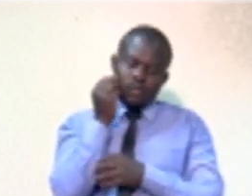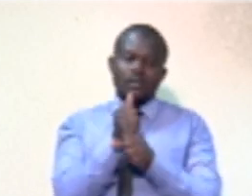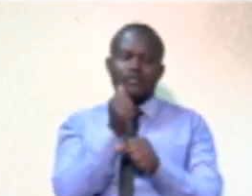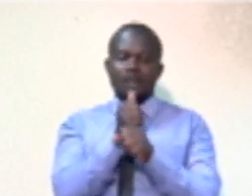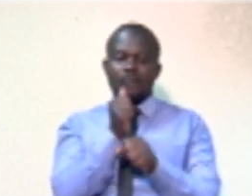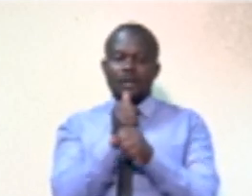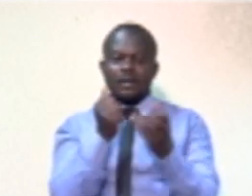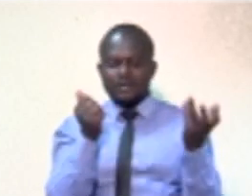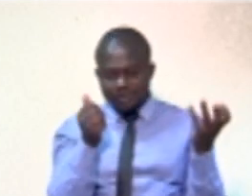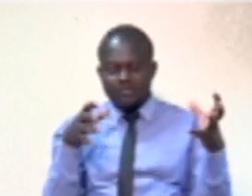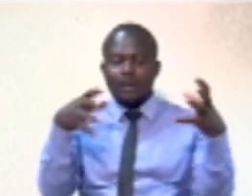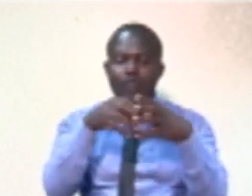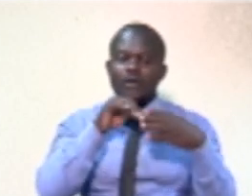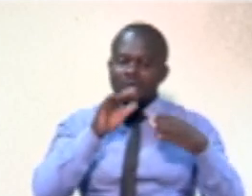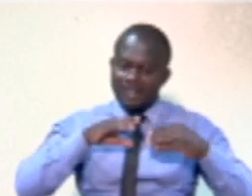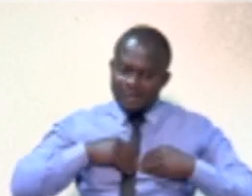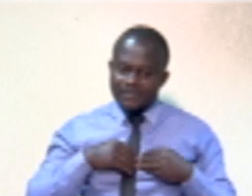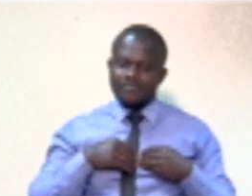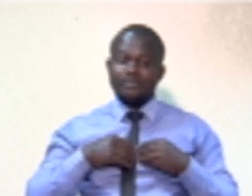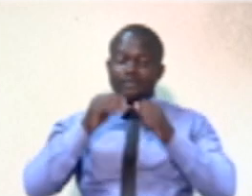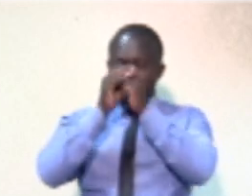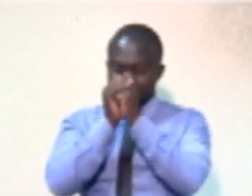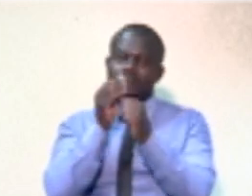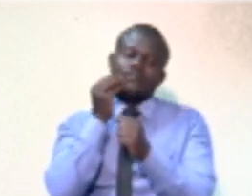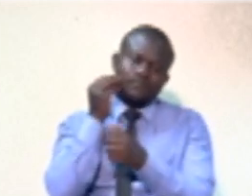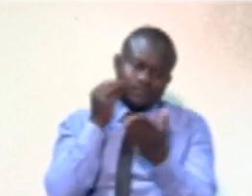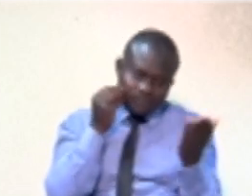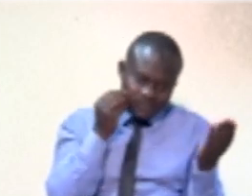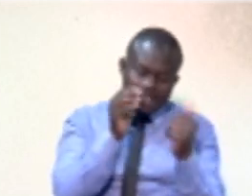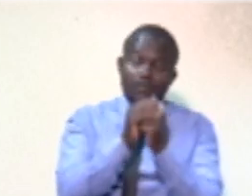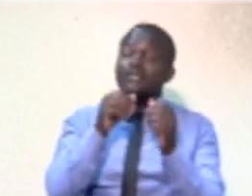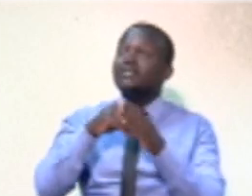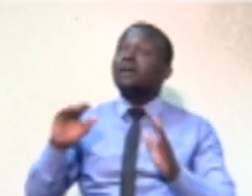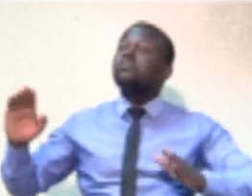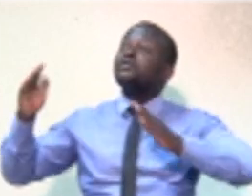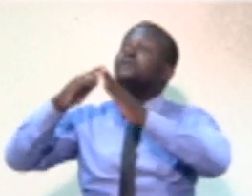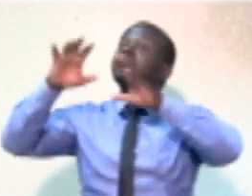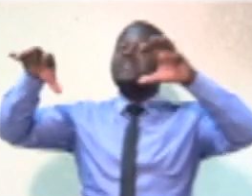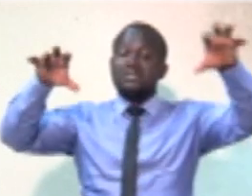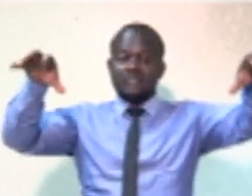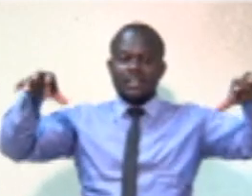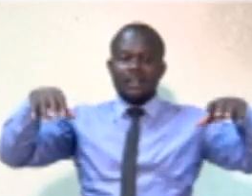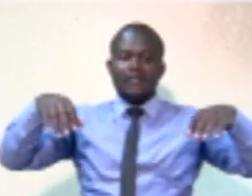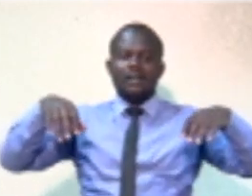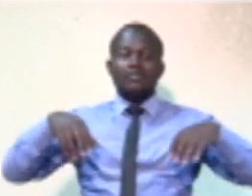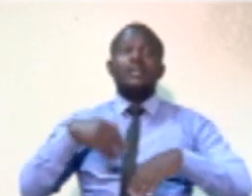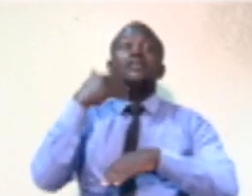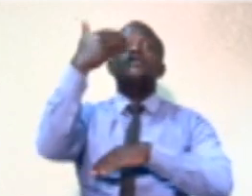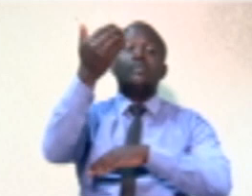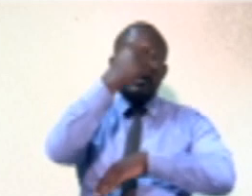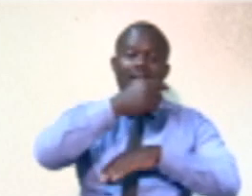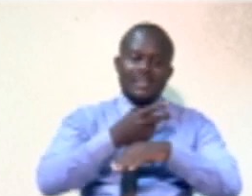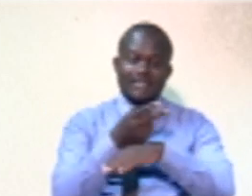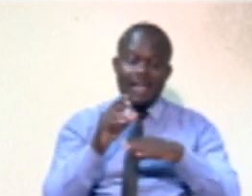bagakora bagahura bitemewe bagasengera mu ngo bagasengera ku misozi bakagenda nyuma y'isaha